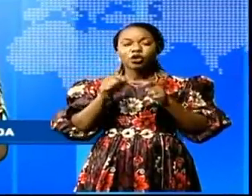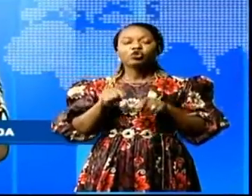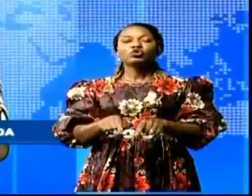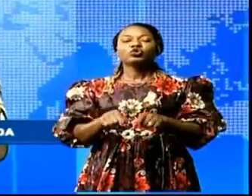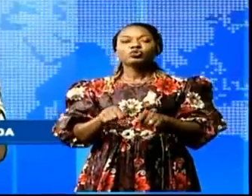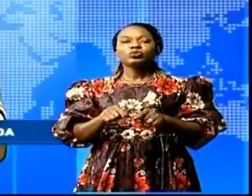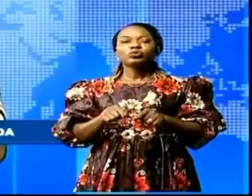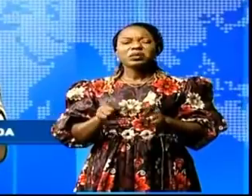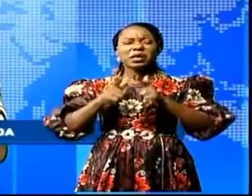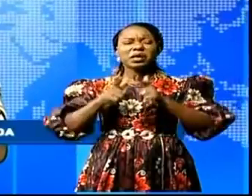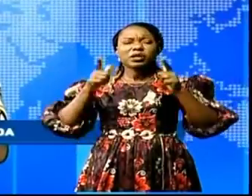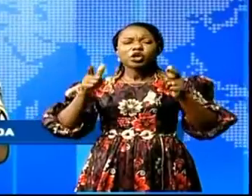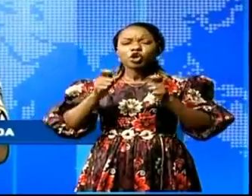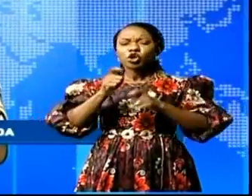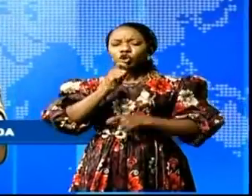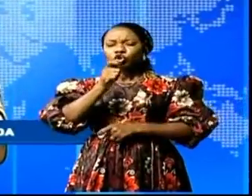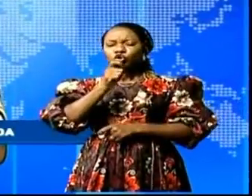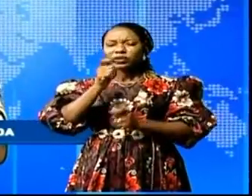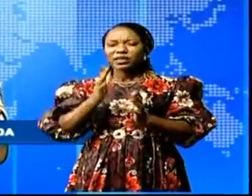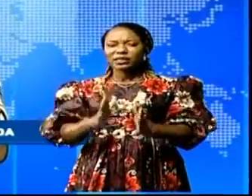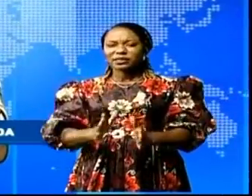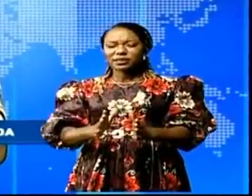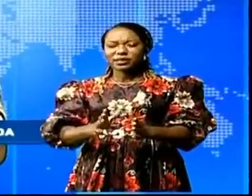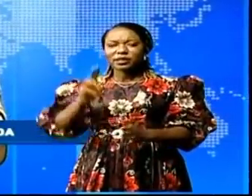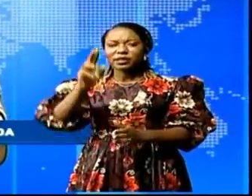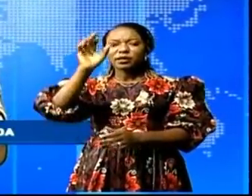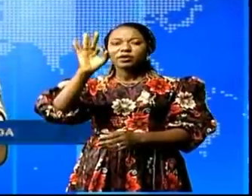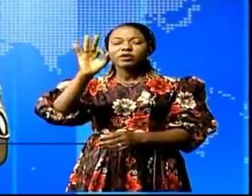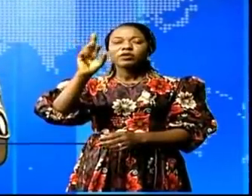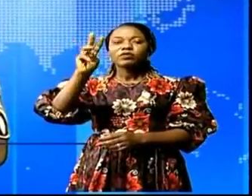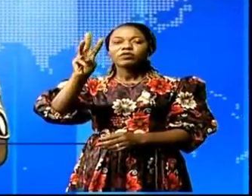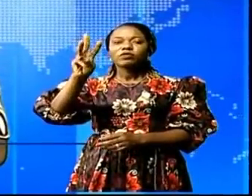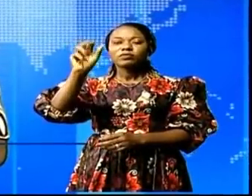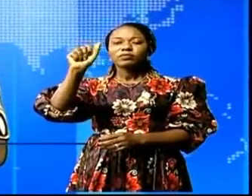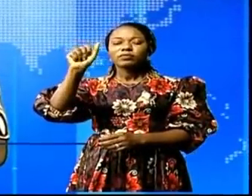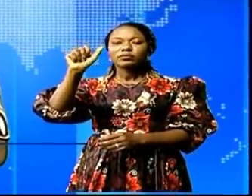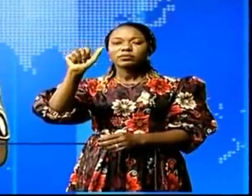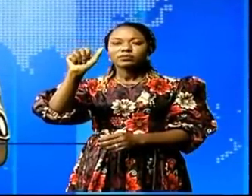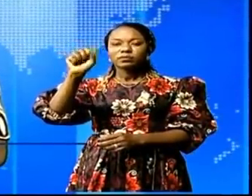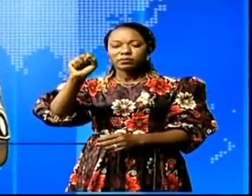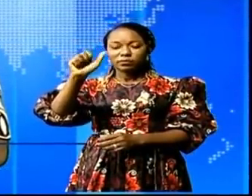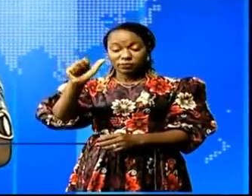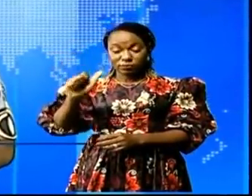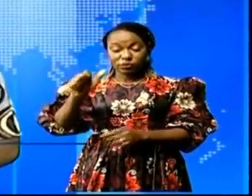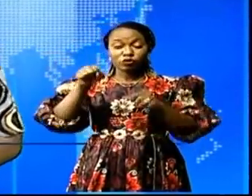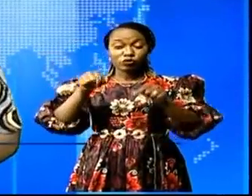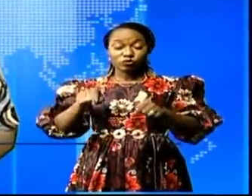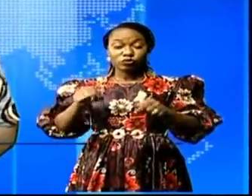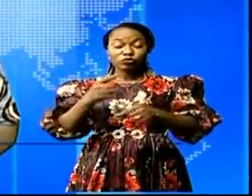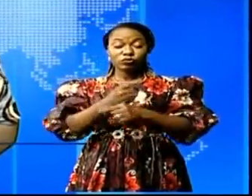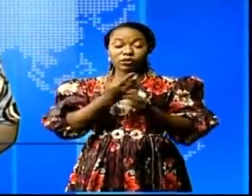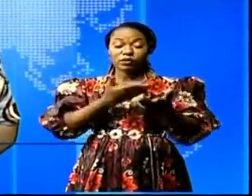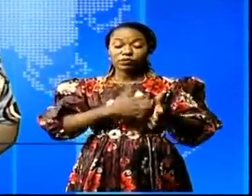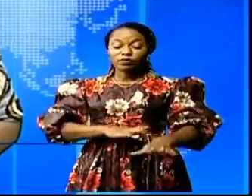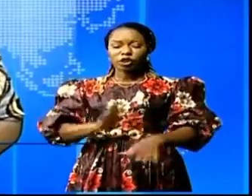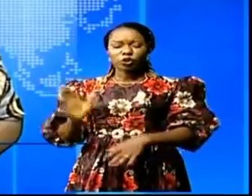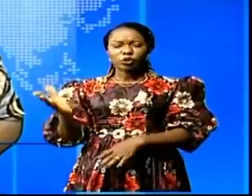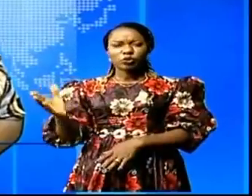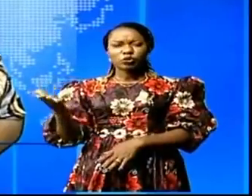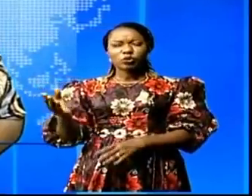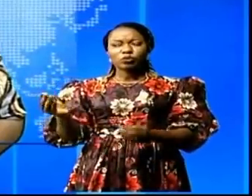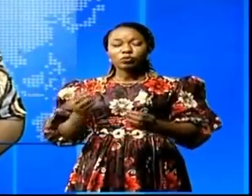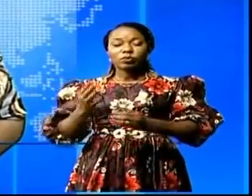journalistes et formateurs, Faustin Fouassa Tombissa. Il a tiré sa révérence ce vendredi matin de suite